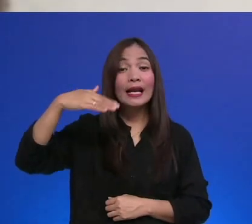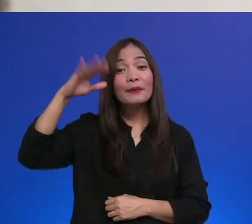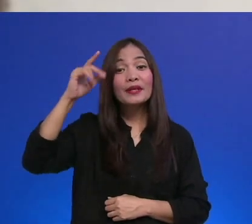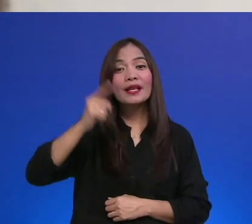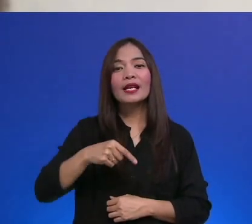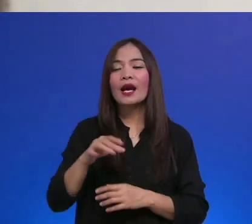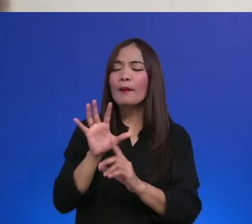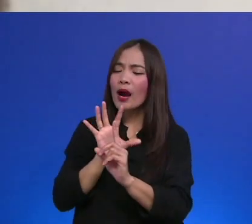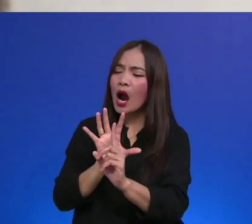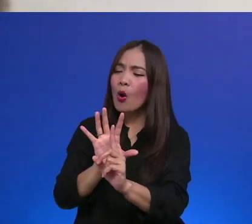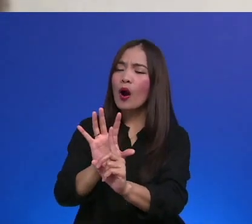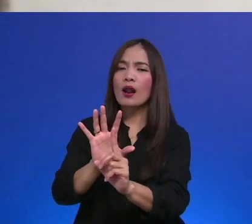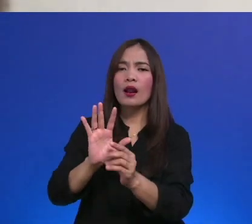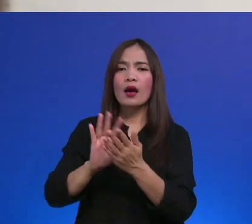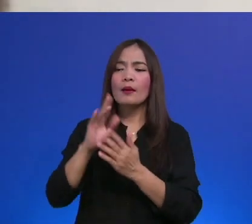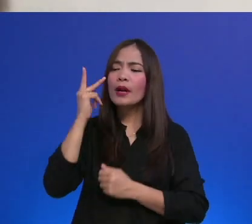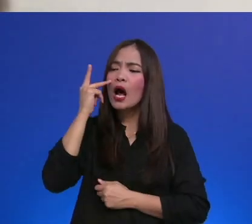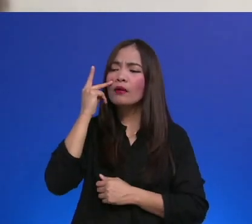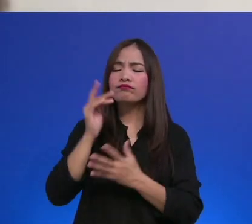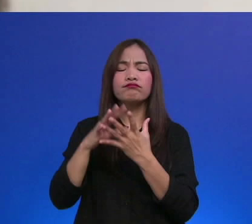pengawal mengharapkan pagi